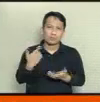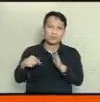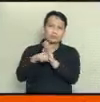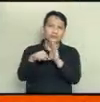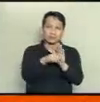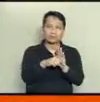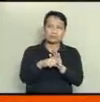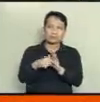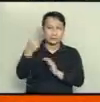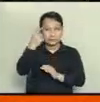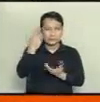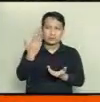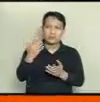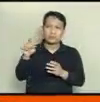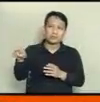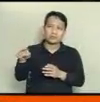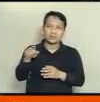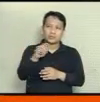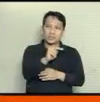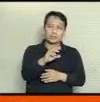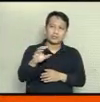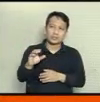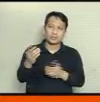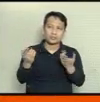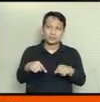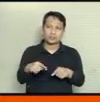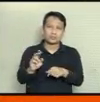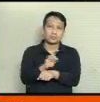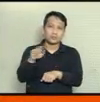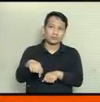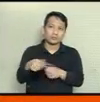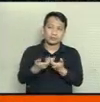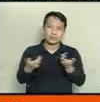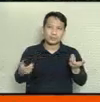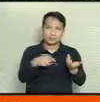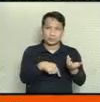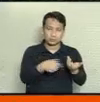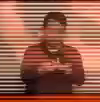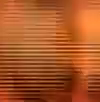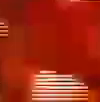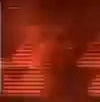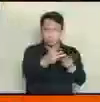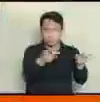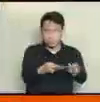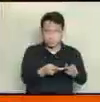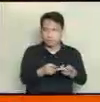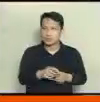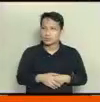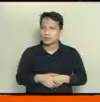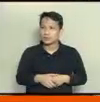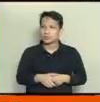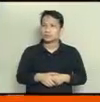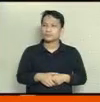stigma o negatibong imahe ang NCC dahil sa paggamit dito bilang quarantine site. If China was